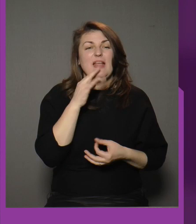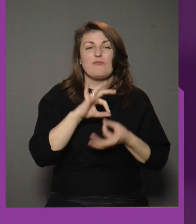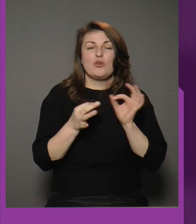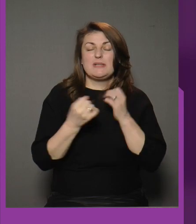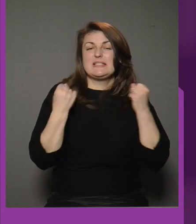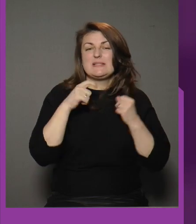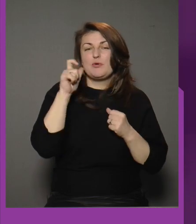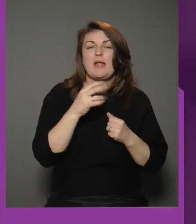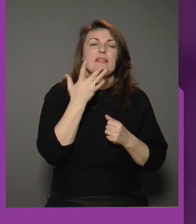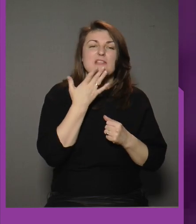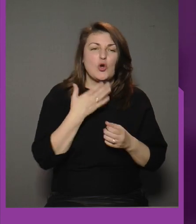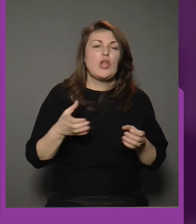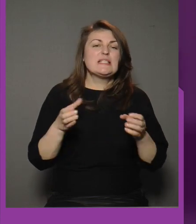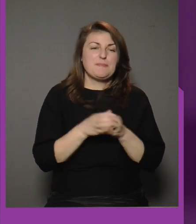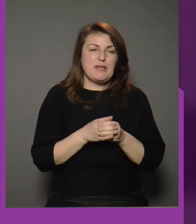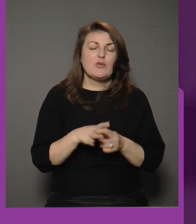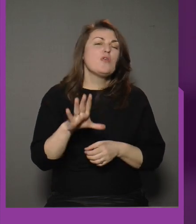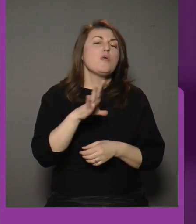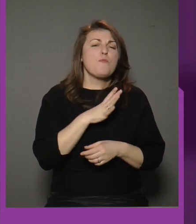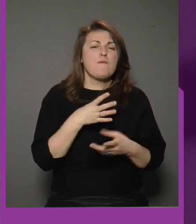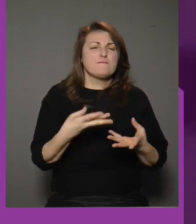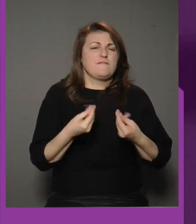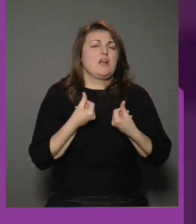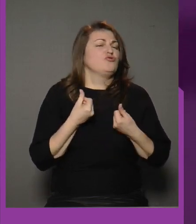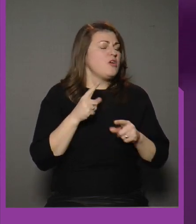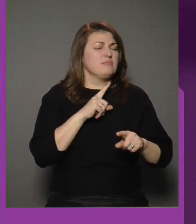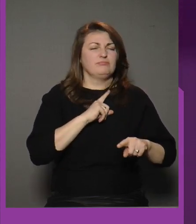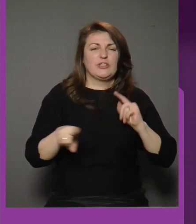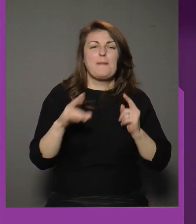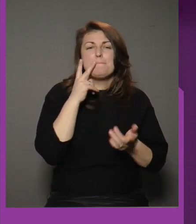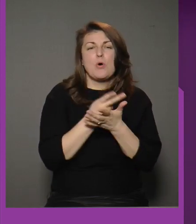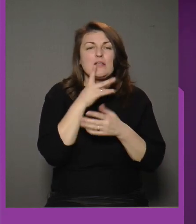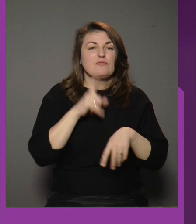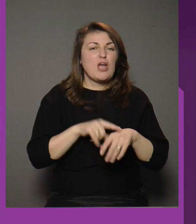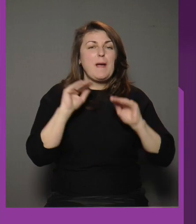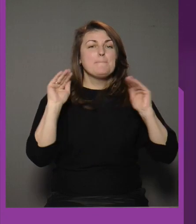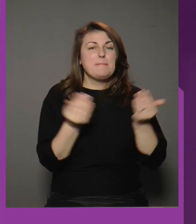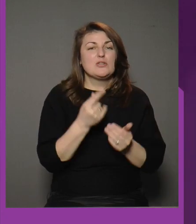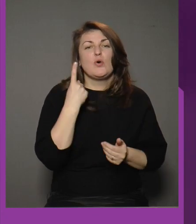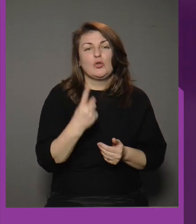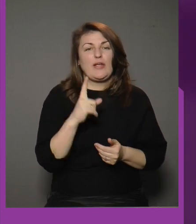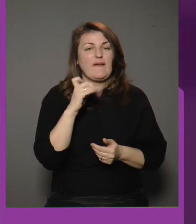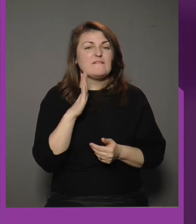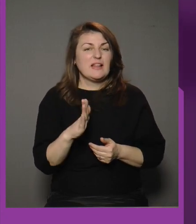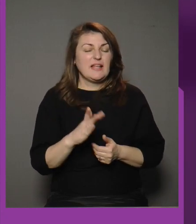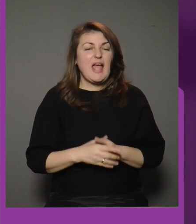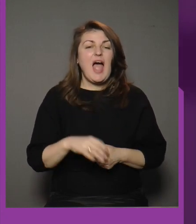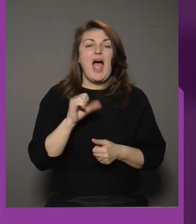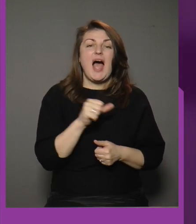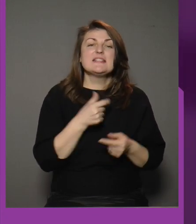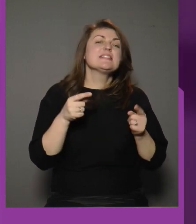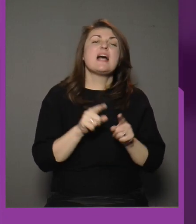спортсмен національної збірної був вражаюче швидким та показав час менше однієї хвилини, а